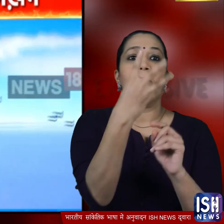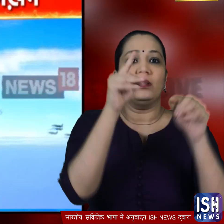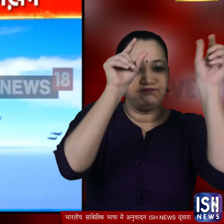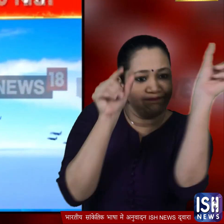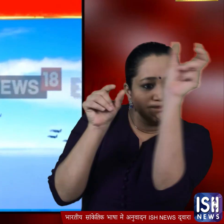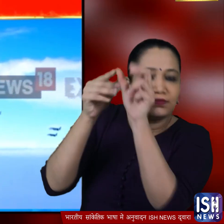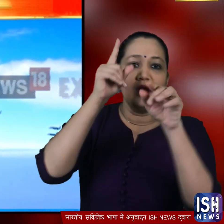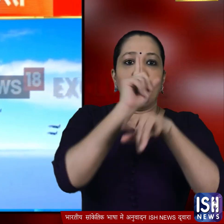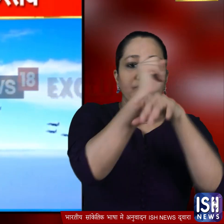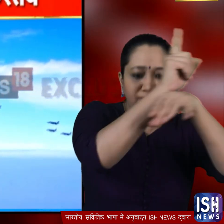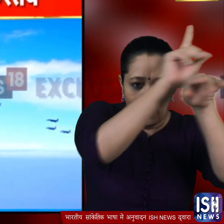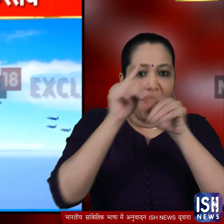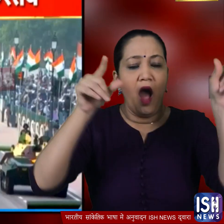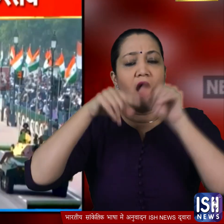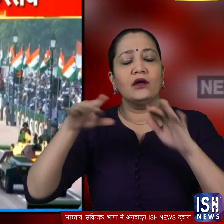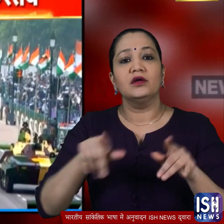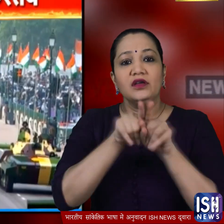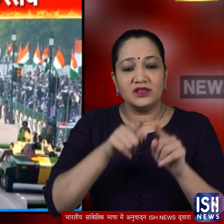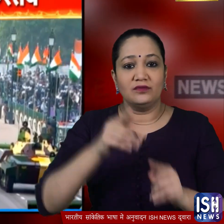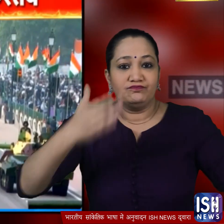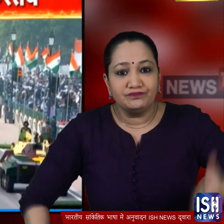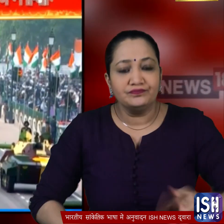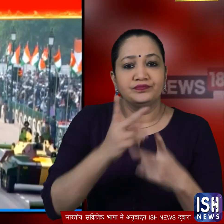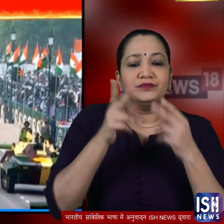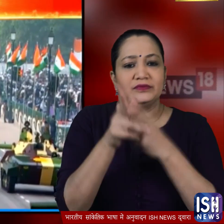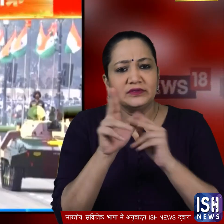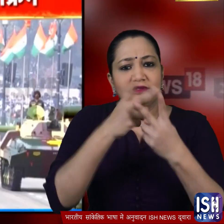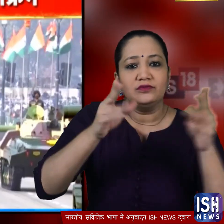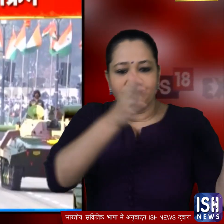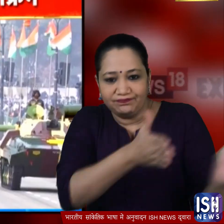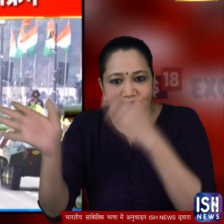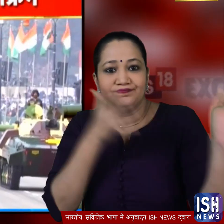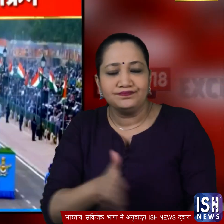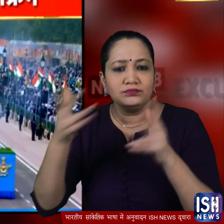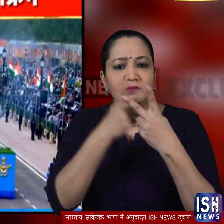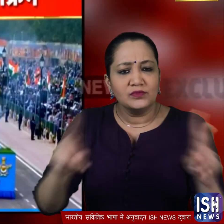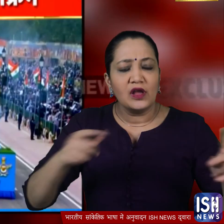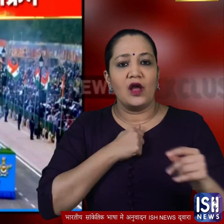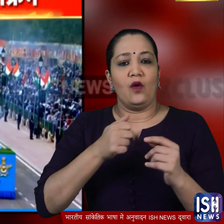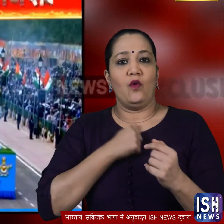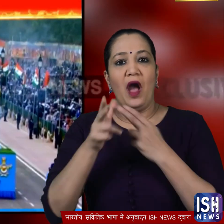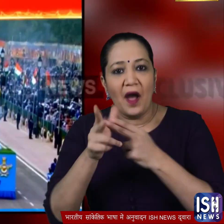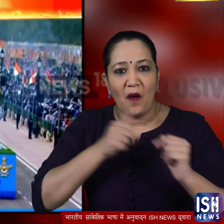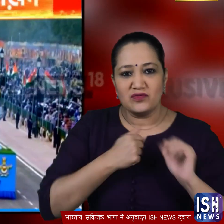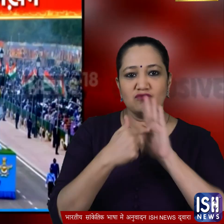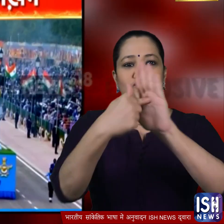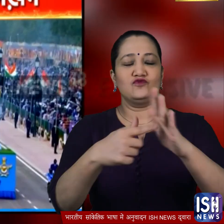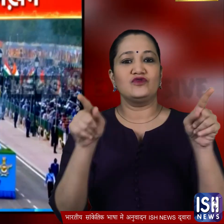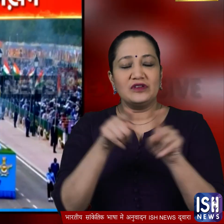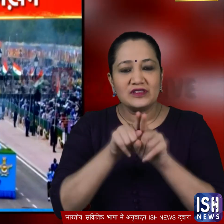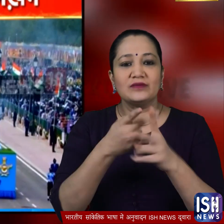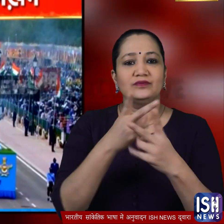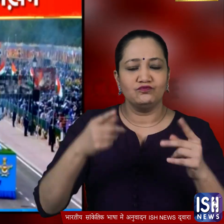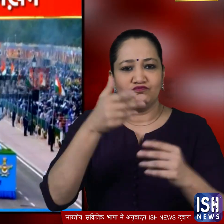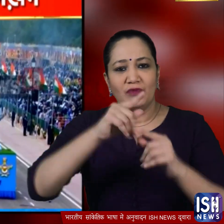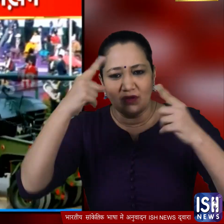आकृति बनाई, जिसने लोगों का दिल जीत लिया। गणतंत्र दिवस की परेड में तीनों सेनाओं की झांकियां भी निकाली गईं, जिनके जरिए सेना ने अपनी ताकत दिखाते हुए